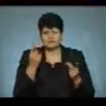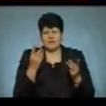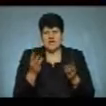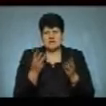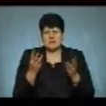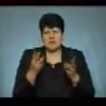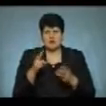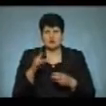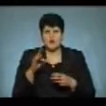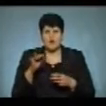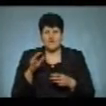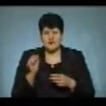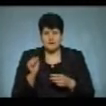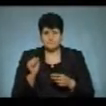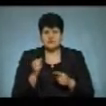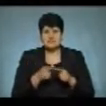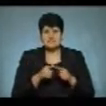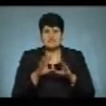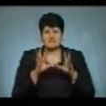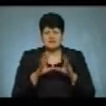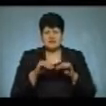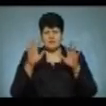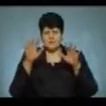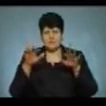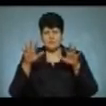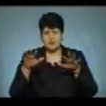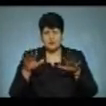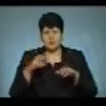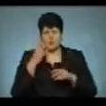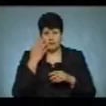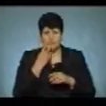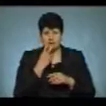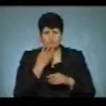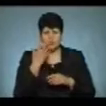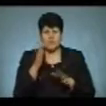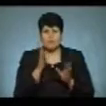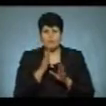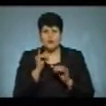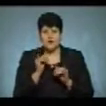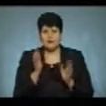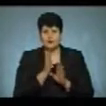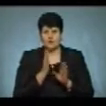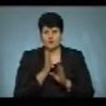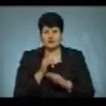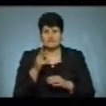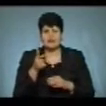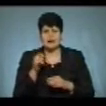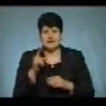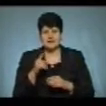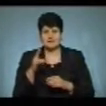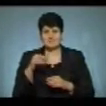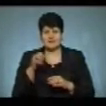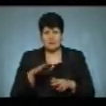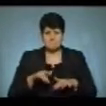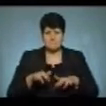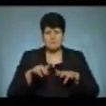спалюється дрова, торф. Ці всі осади ми замічаємо, коли погана погода, від газу дим